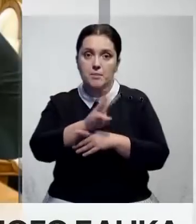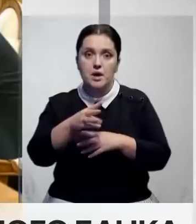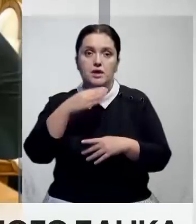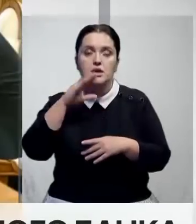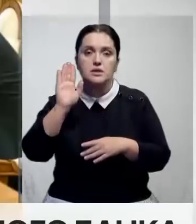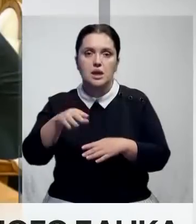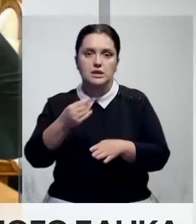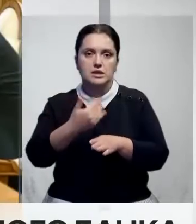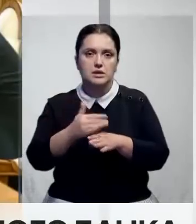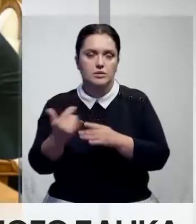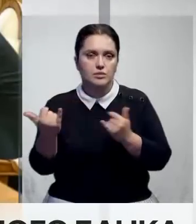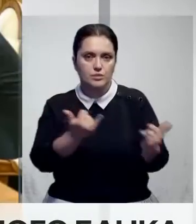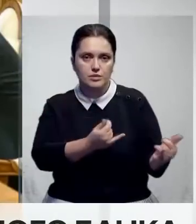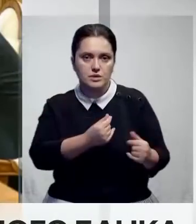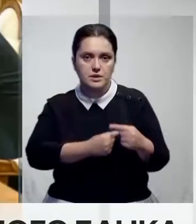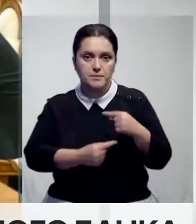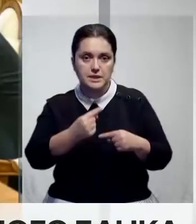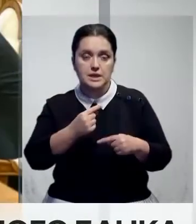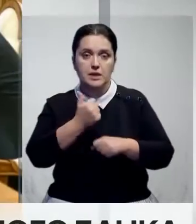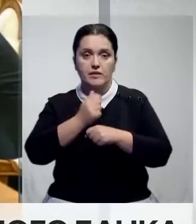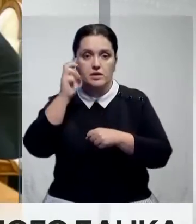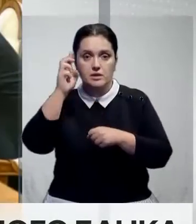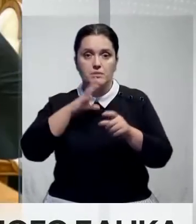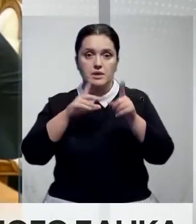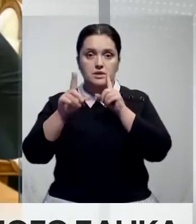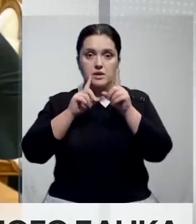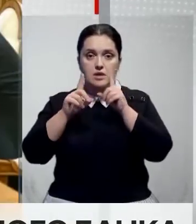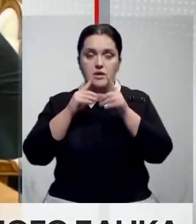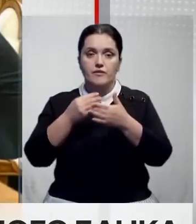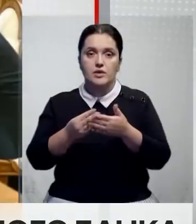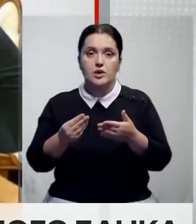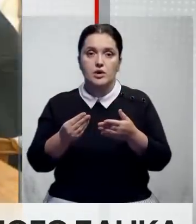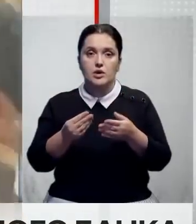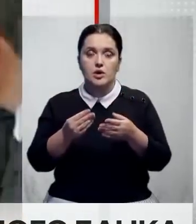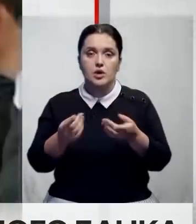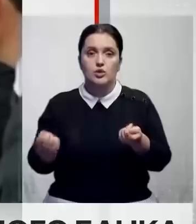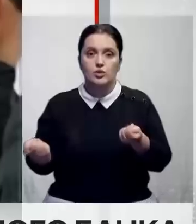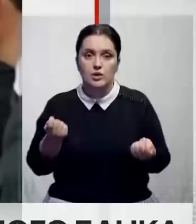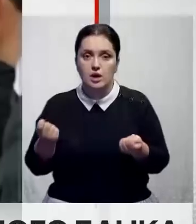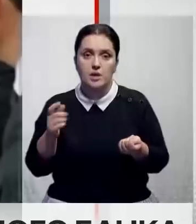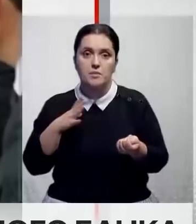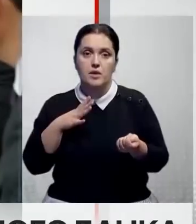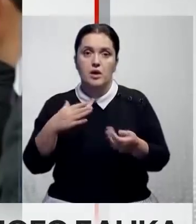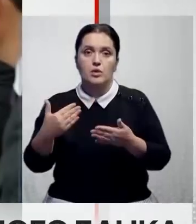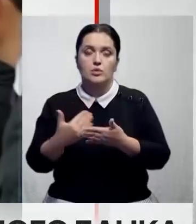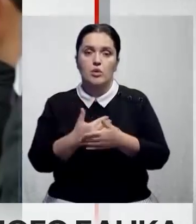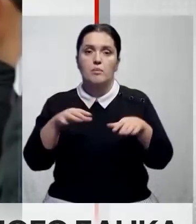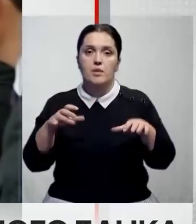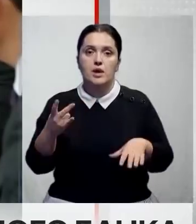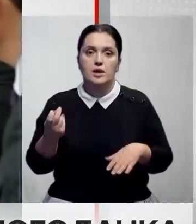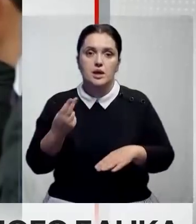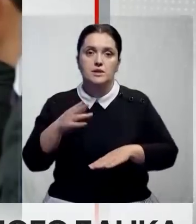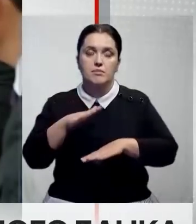обеспечить достаточное кредитование бизнеса. Глава государства провел совещание с руководством финрегулятора, в ходе которого представил нового